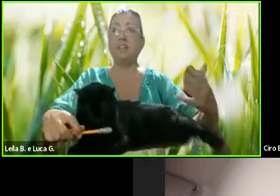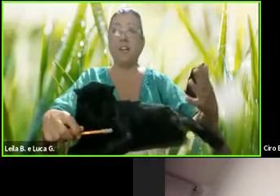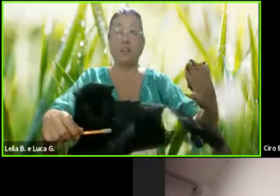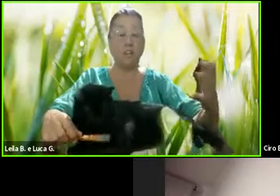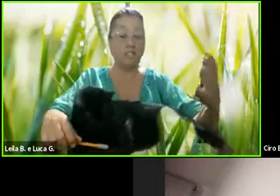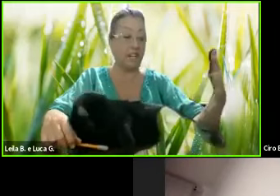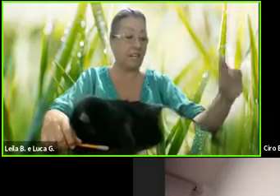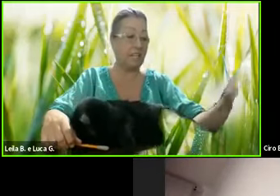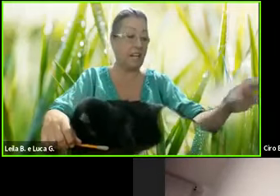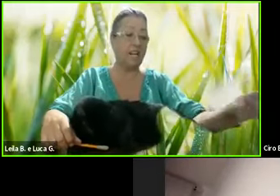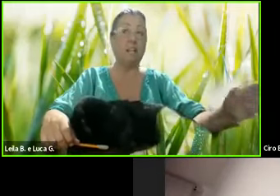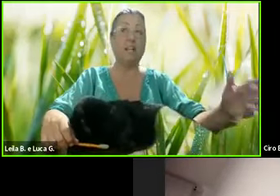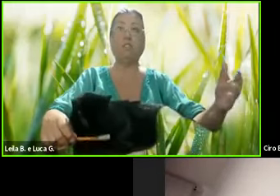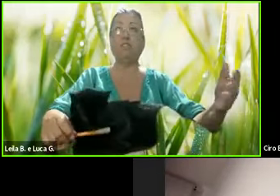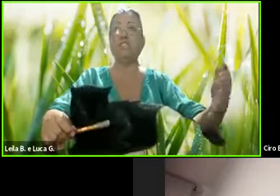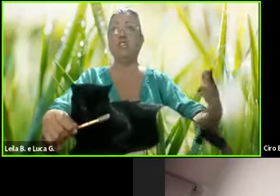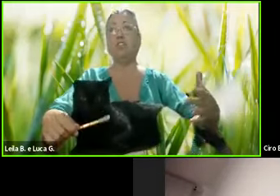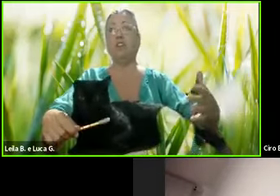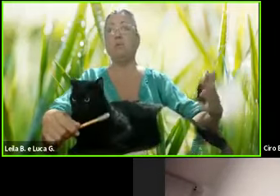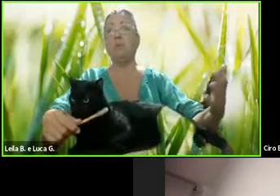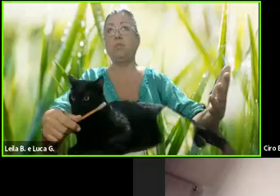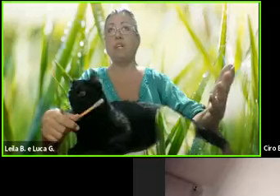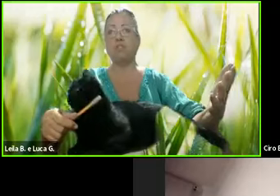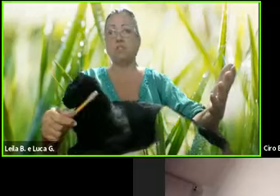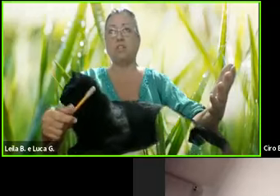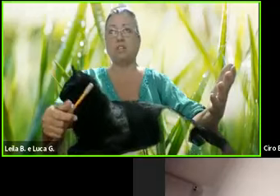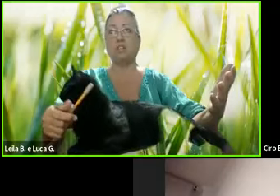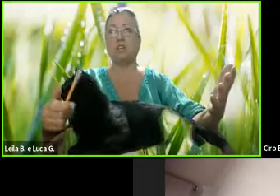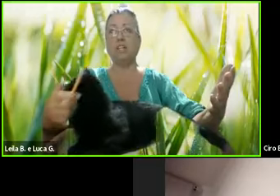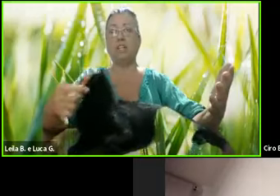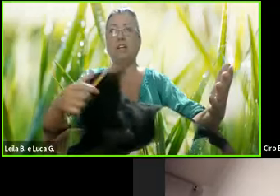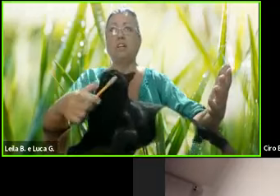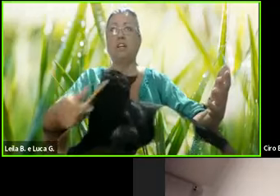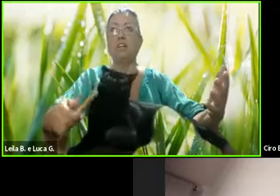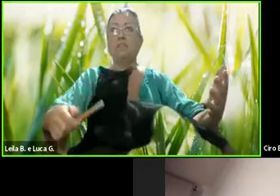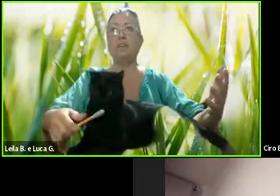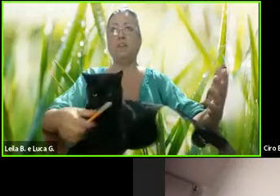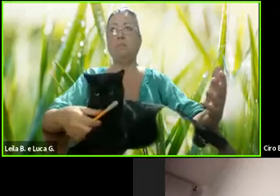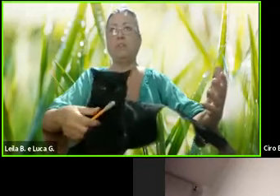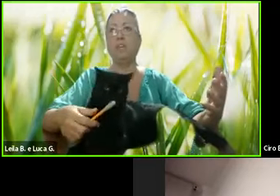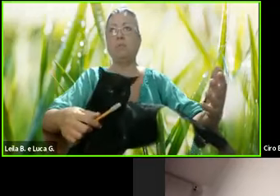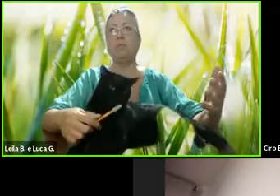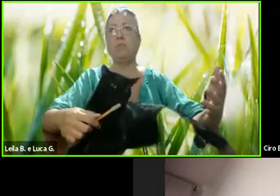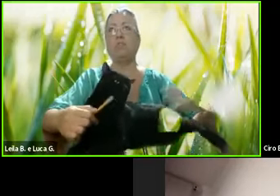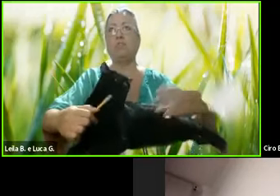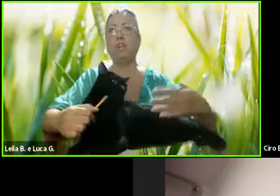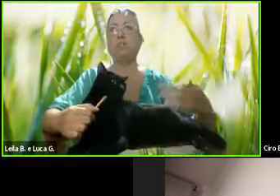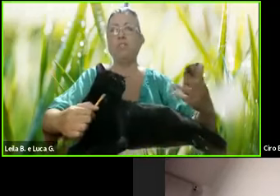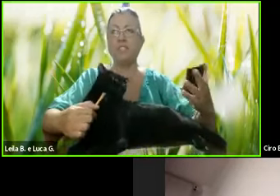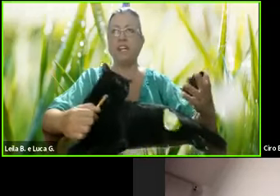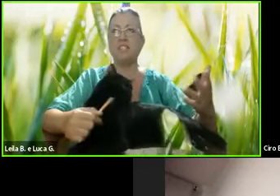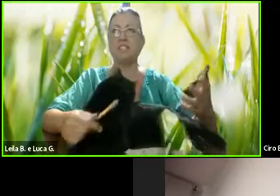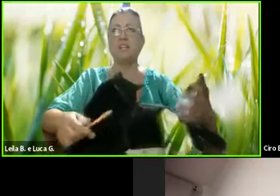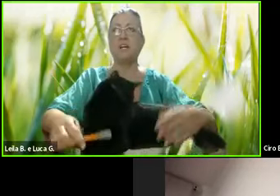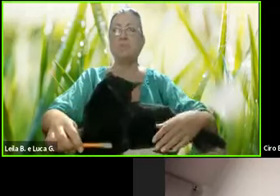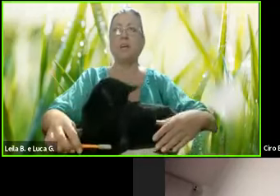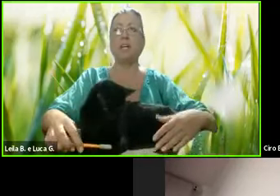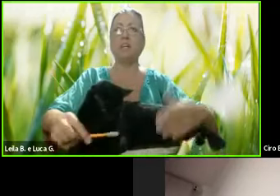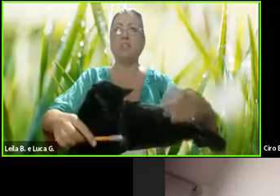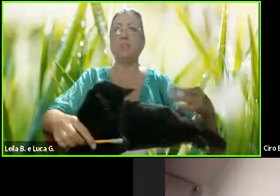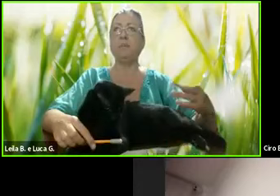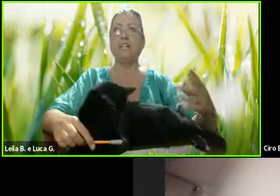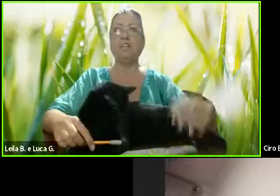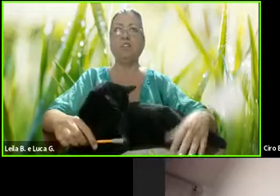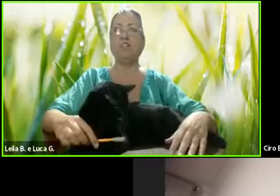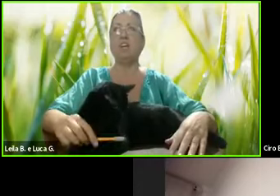crea la nostra realtà, non ci sentiamo più da soli, no? Non abbiamo più sfortuna noi stessi, perché